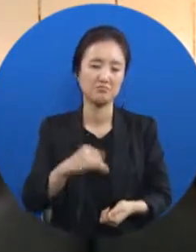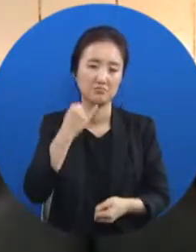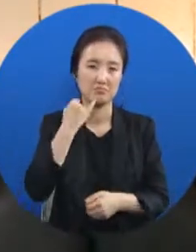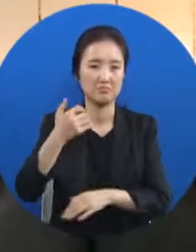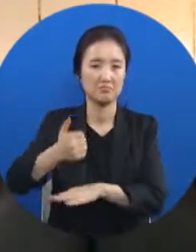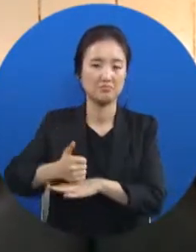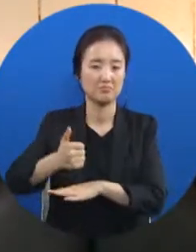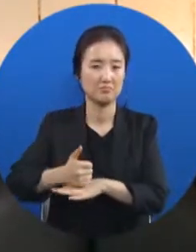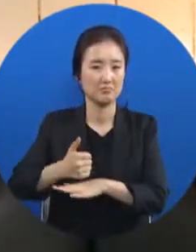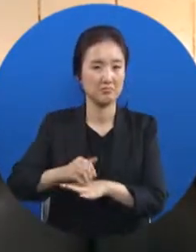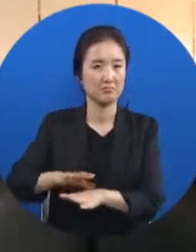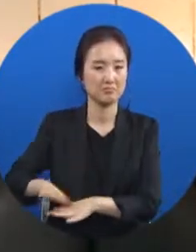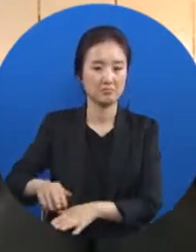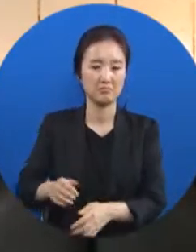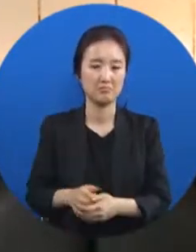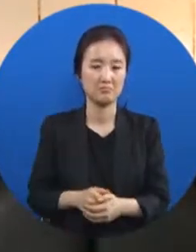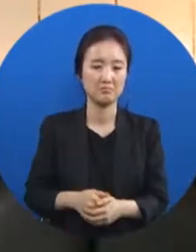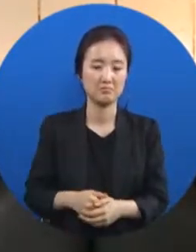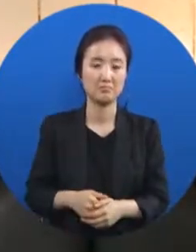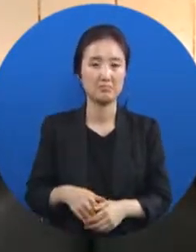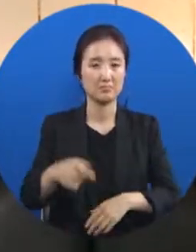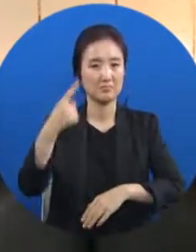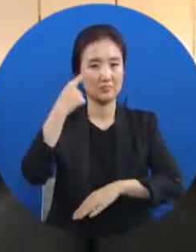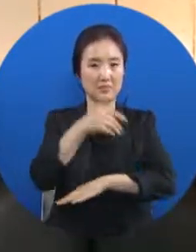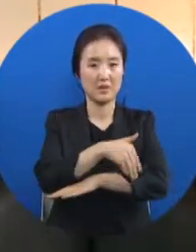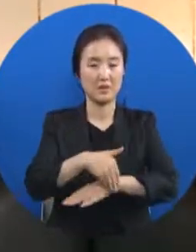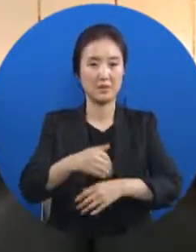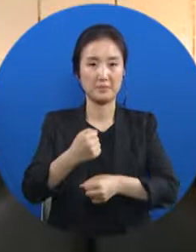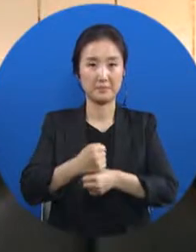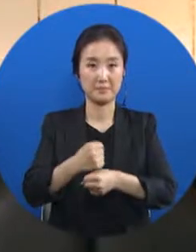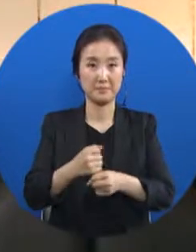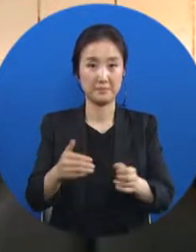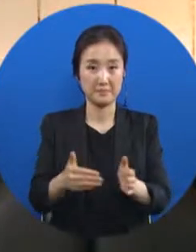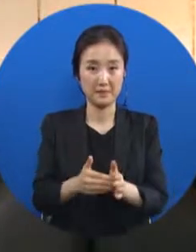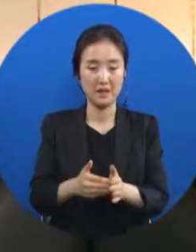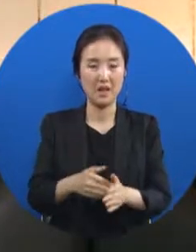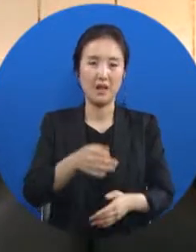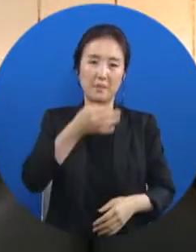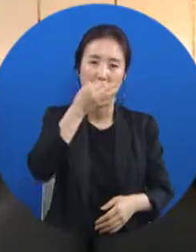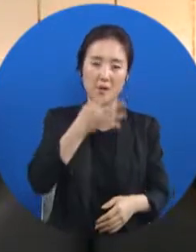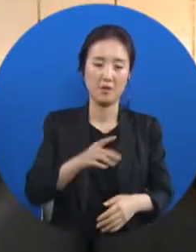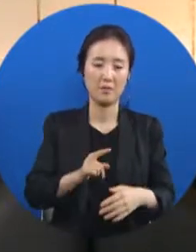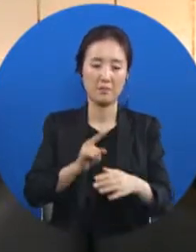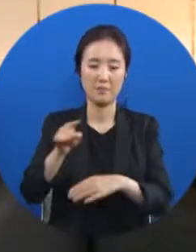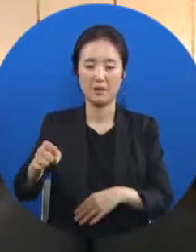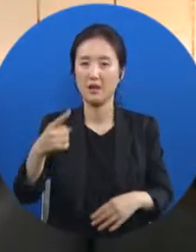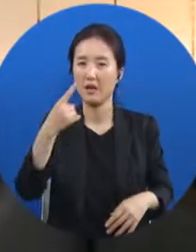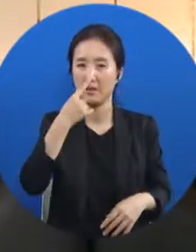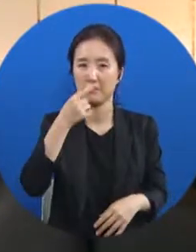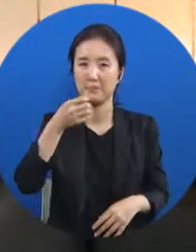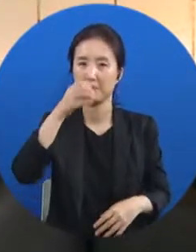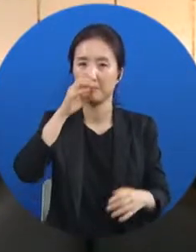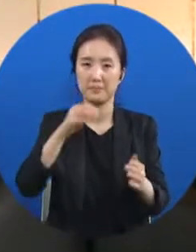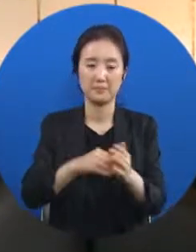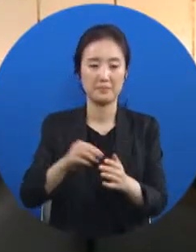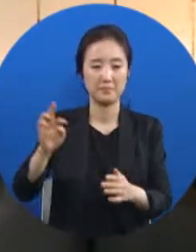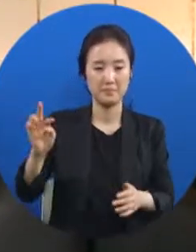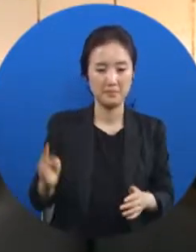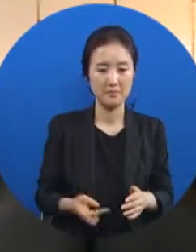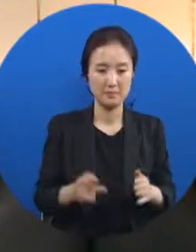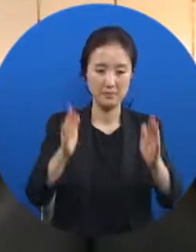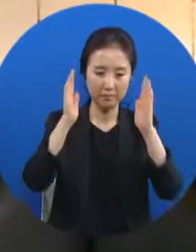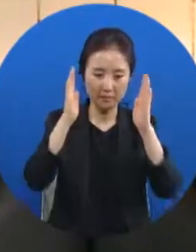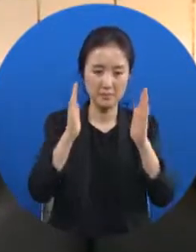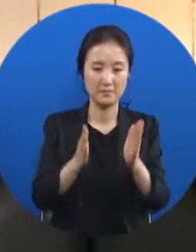계획표 다 세우고 나면 한 30분 지나면 몸도 뻐근하니까 어떻게 저? 이제 나가서 커피 한잔 마시고 들어와야 되는 거야. 그리고 공부 시작. 왜냐면